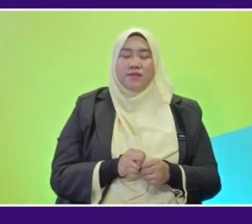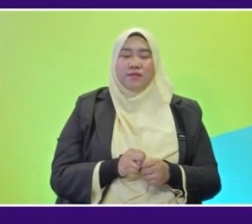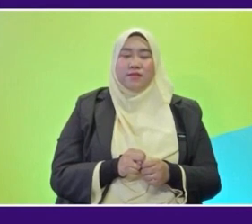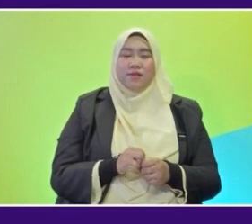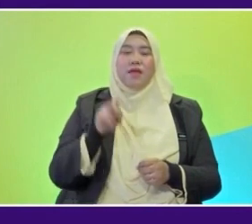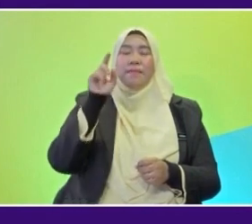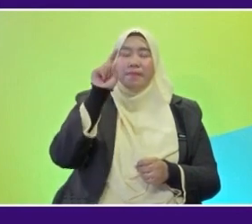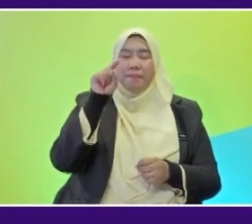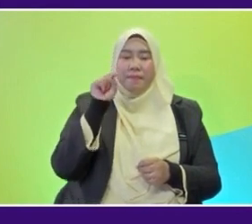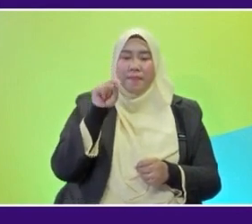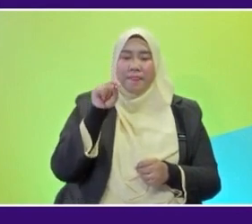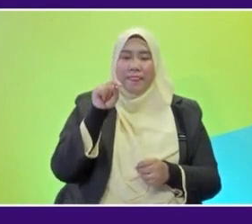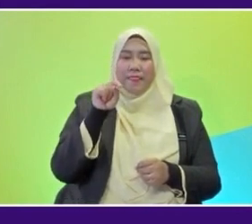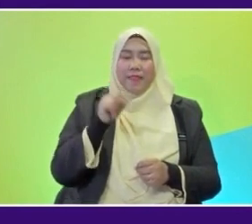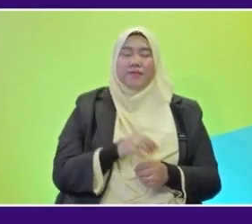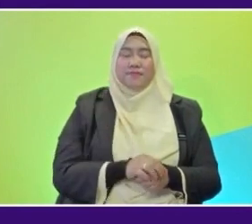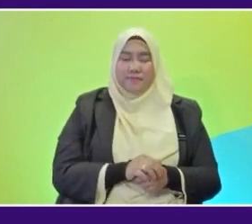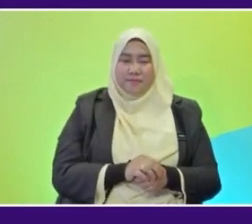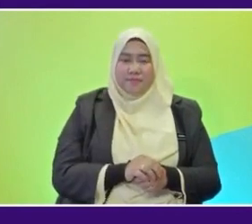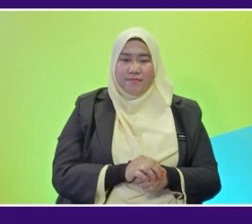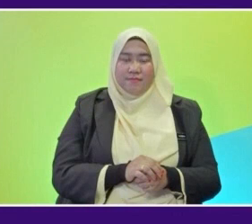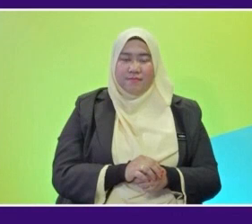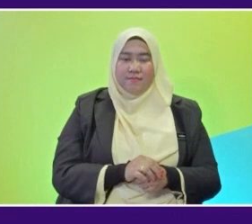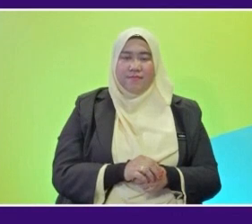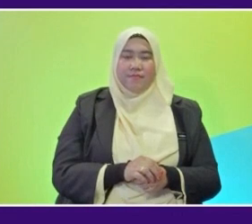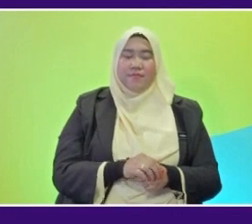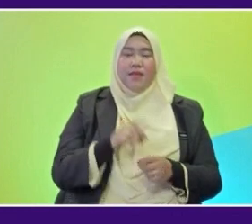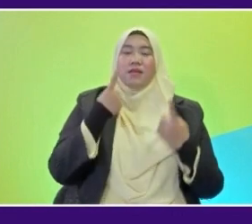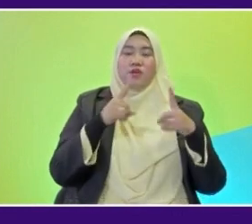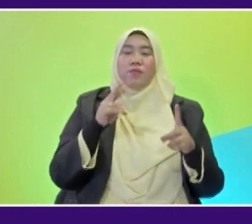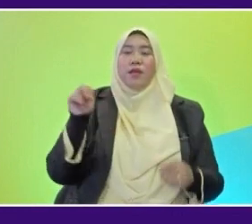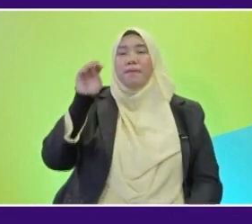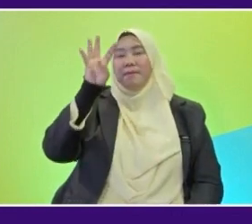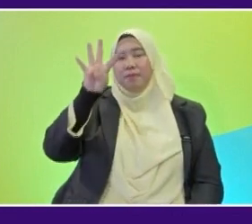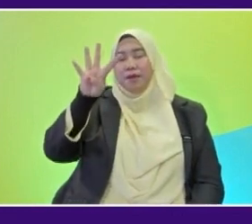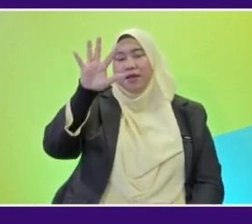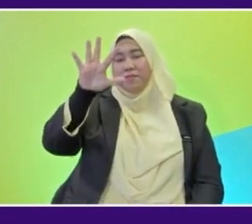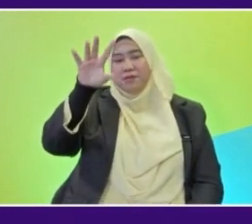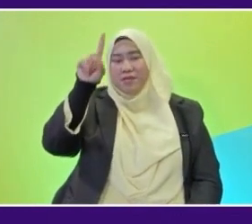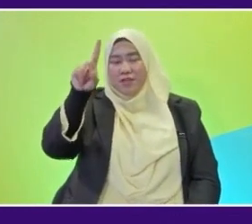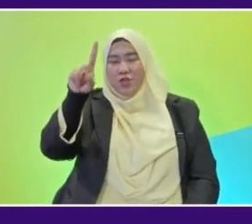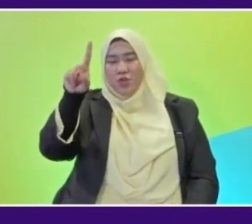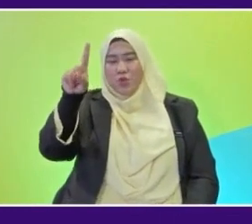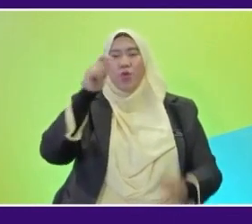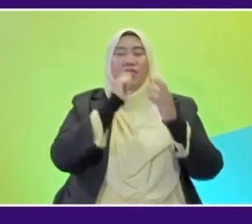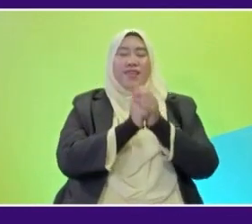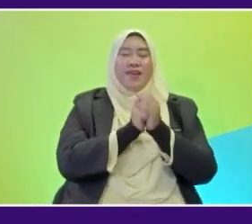451 = 21 oke masuknya jawabannya adalah 451 tahun